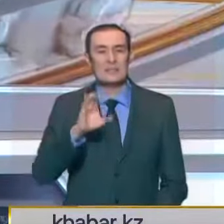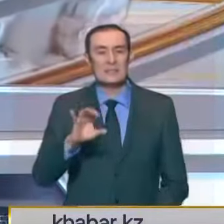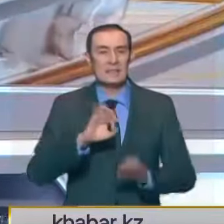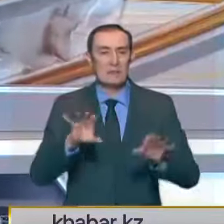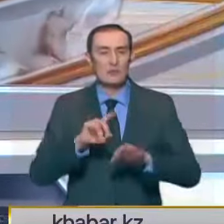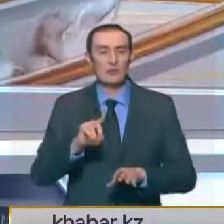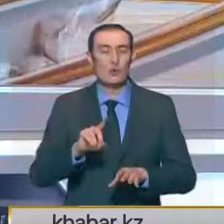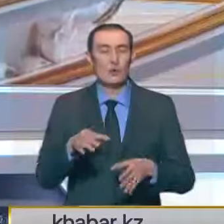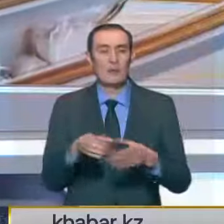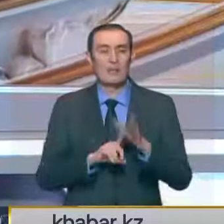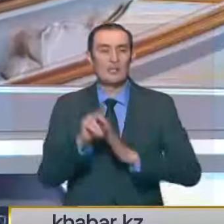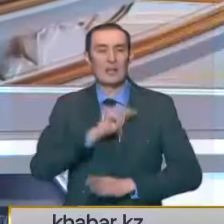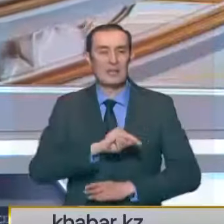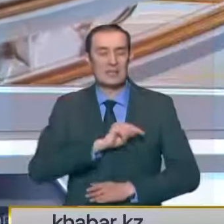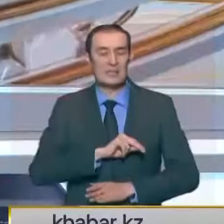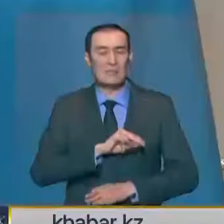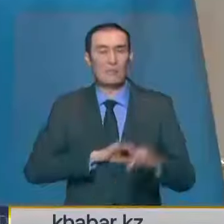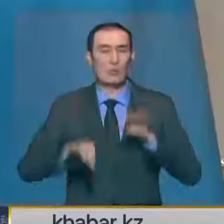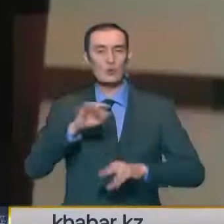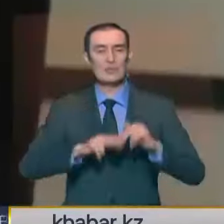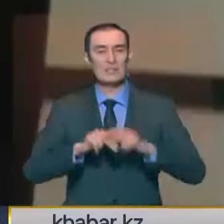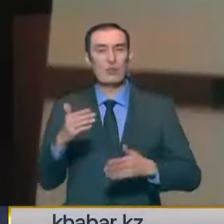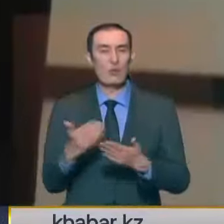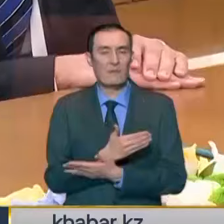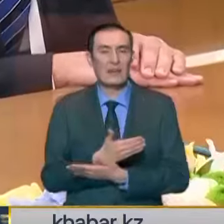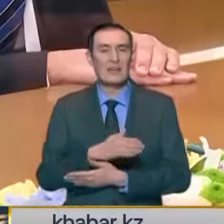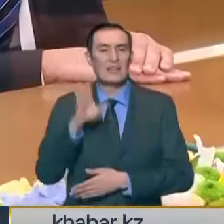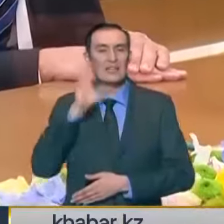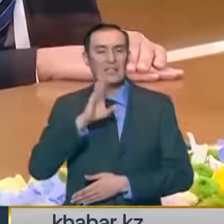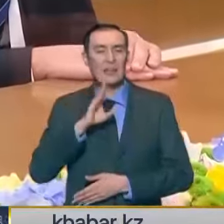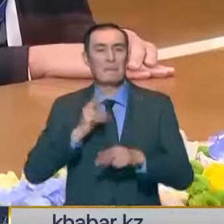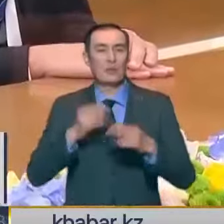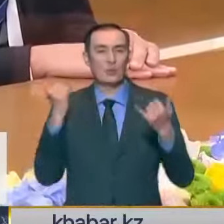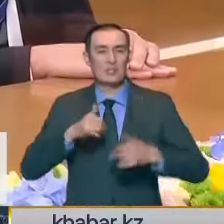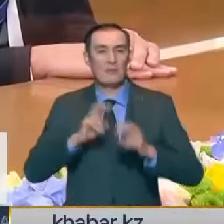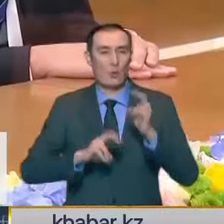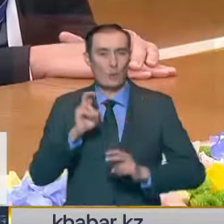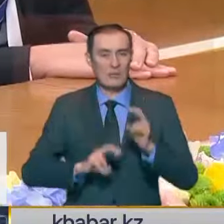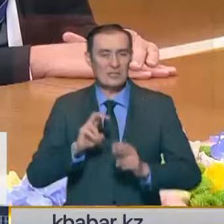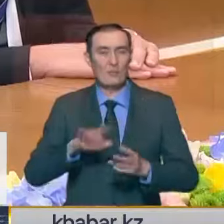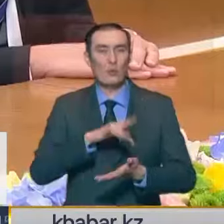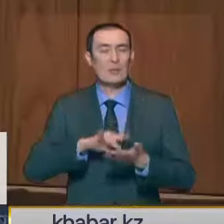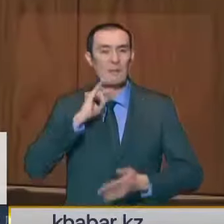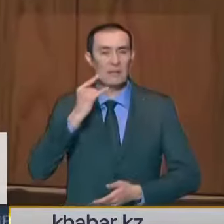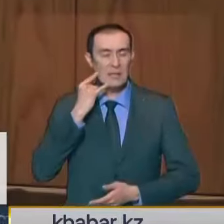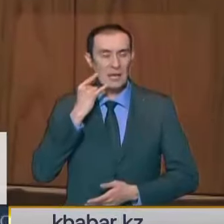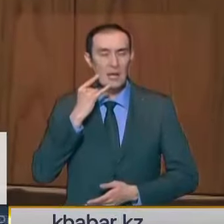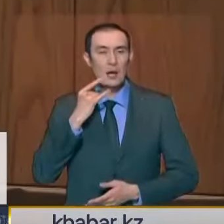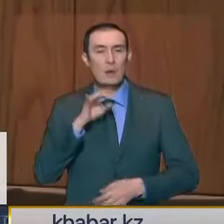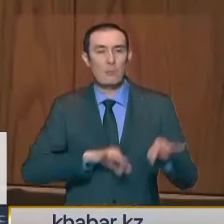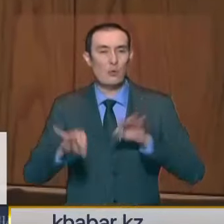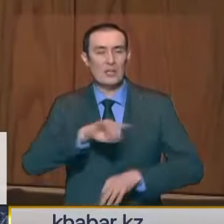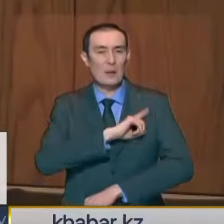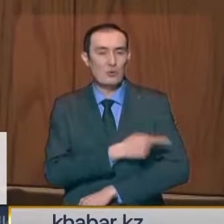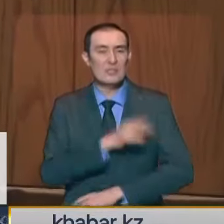сообщил что предприятие начало реализацию проекта по строительству нового гидрометаллургического комплекса ерс ГМК в Павлодаре Проектная